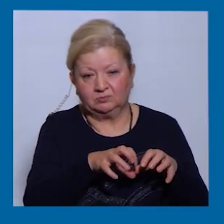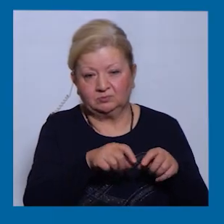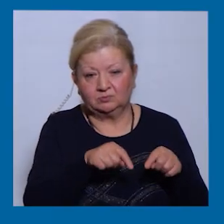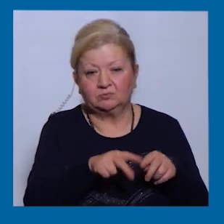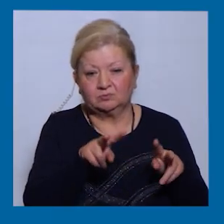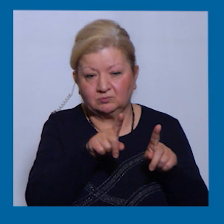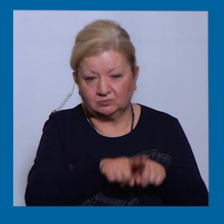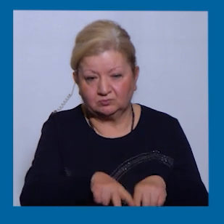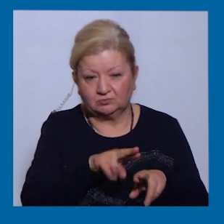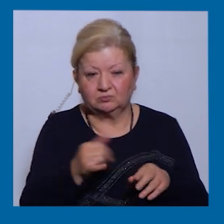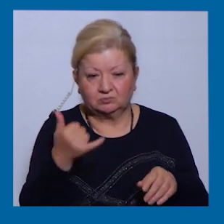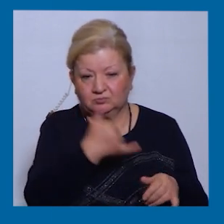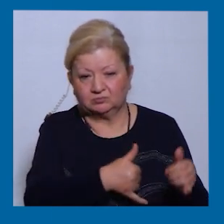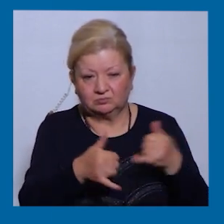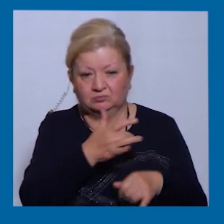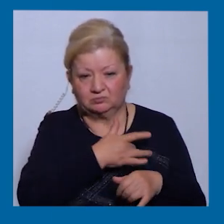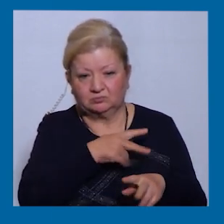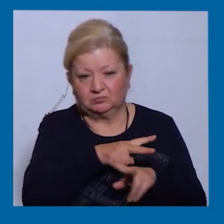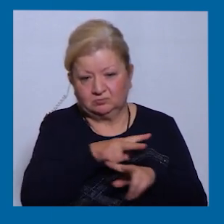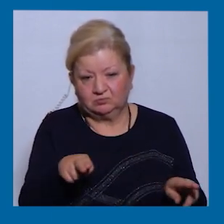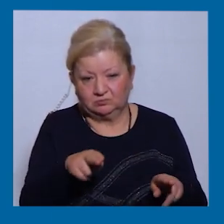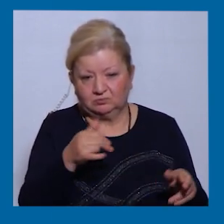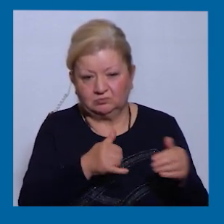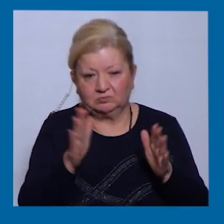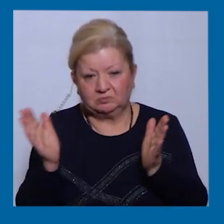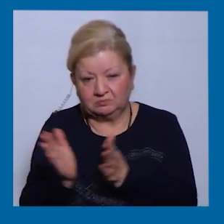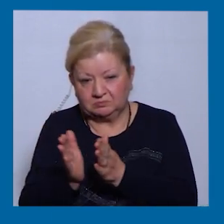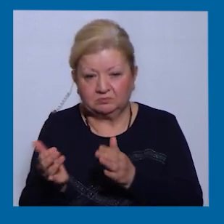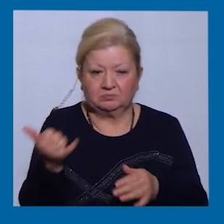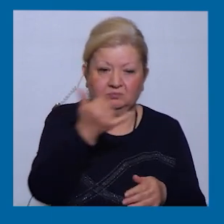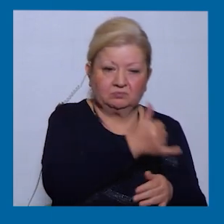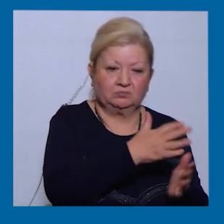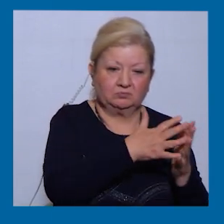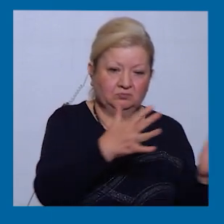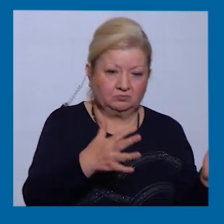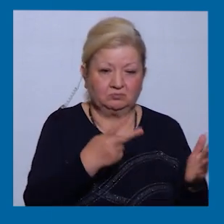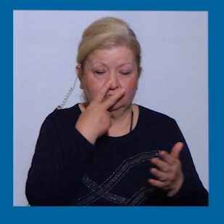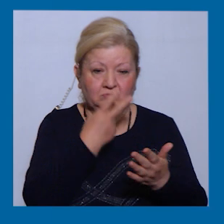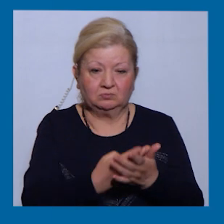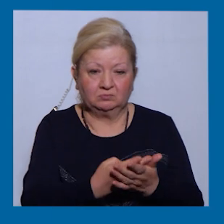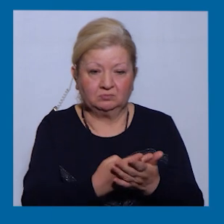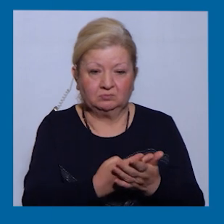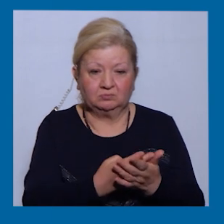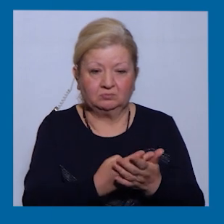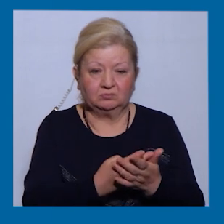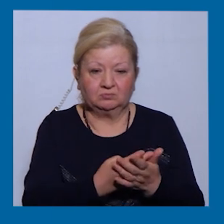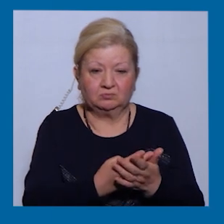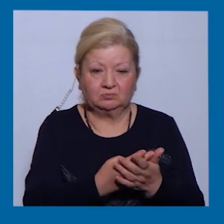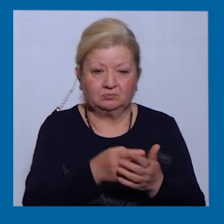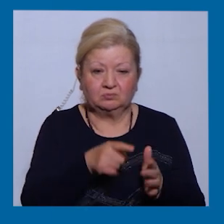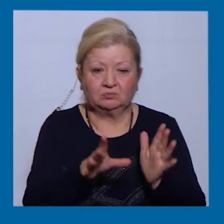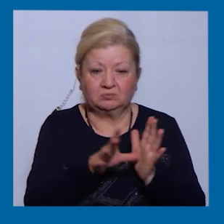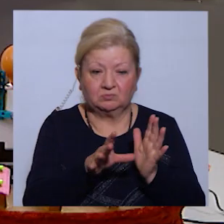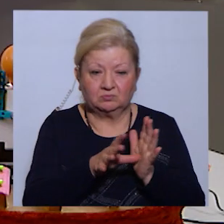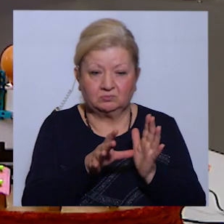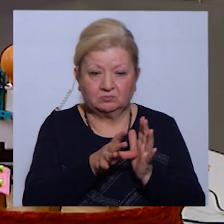რაც იგივეა, რომ გადავასხი მცირე ჭურჭლიდან დიდ ჭურჭელში და დავინახე, რომ